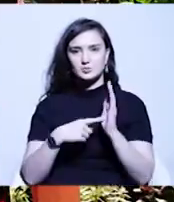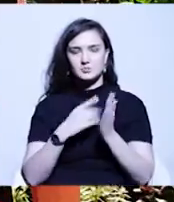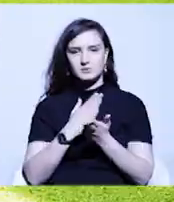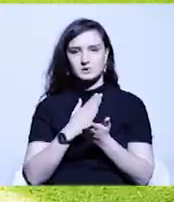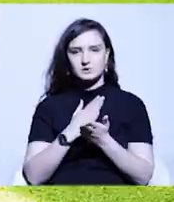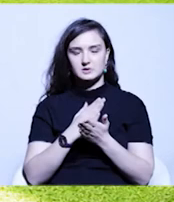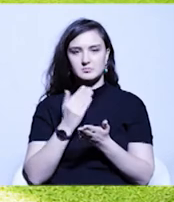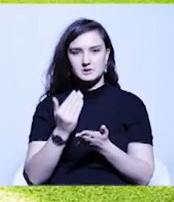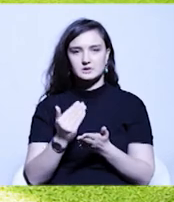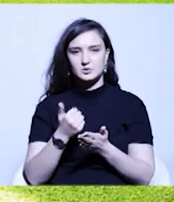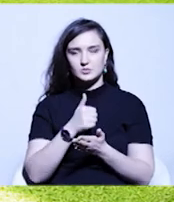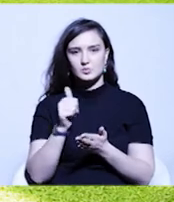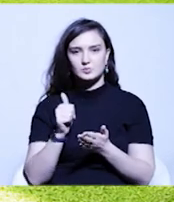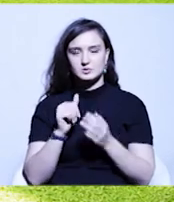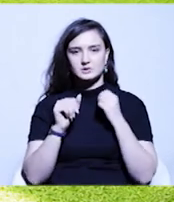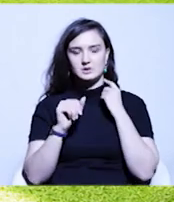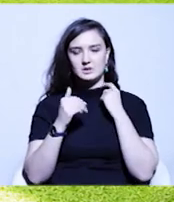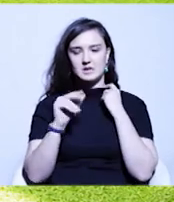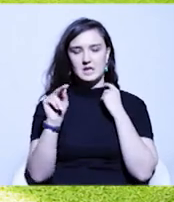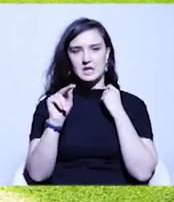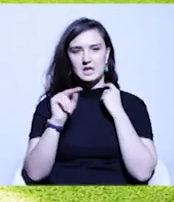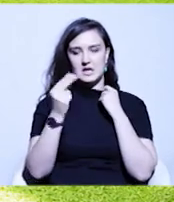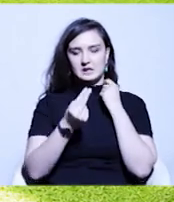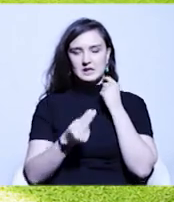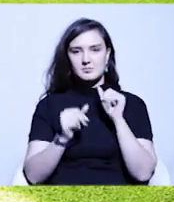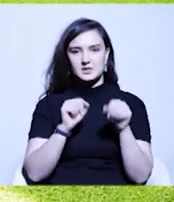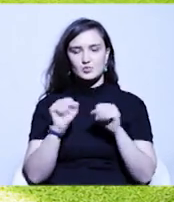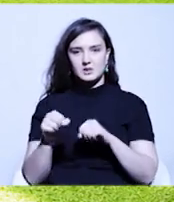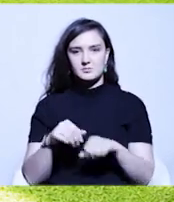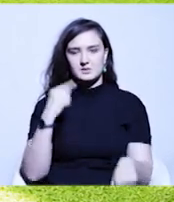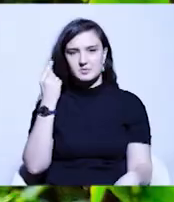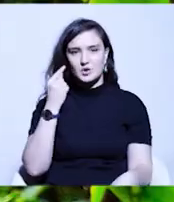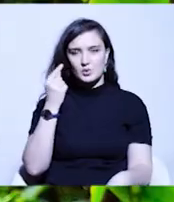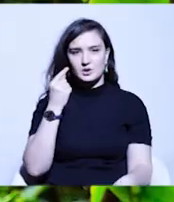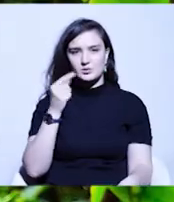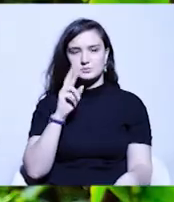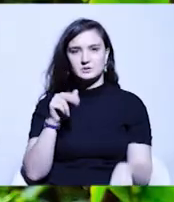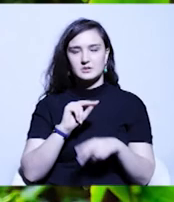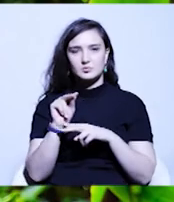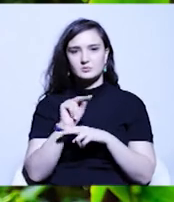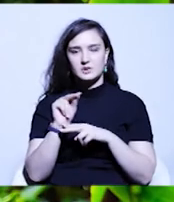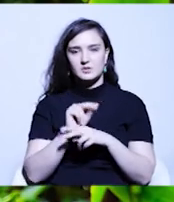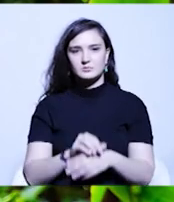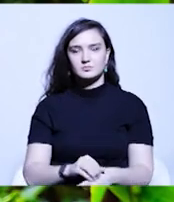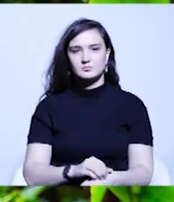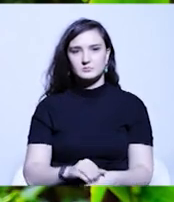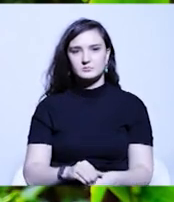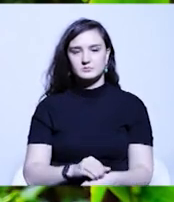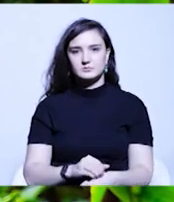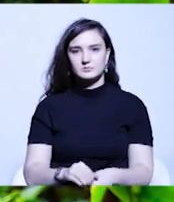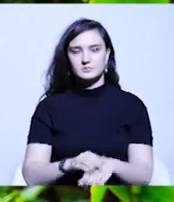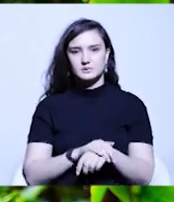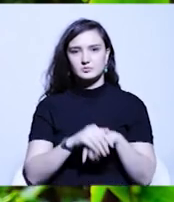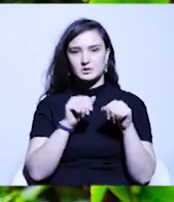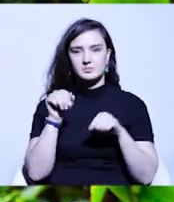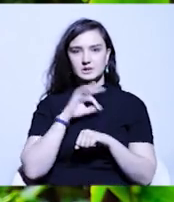გახლავთ. მას როგორც არტ თერაპიის საუკეთესო საშუალებას, ანუ ფსიქოლოგიურ და სამკურნალო